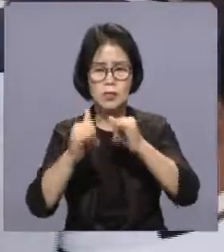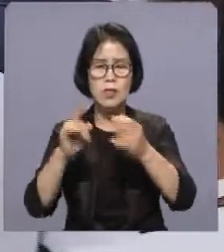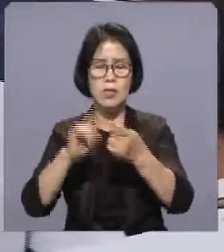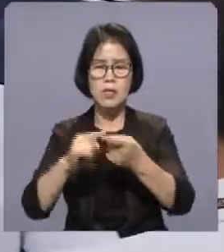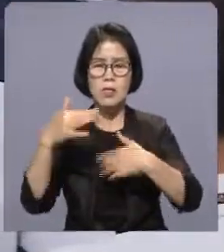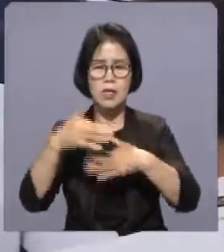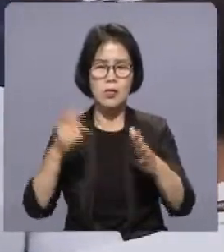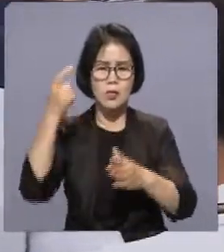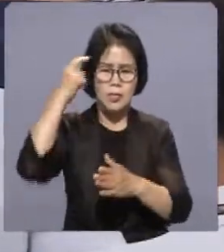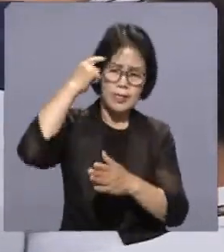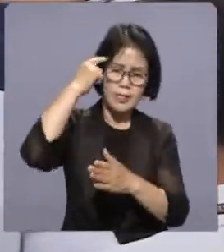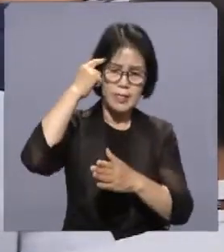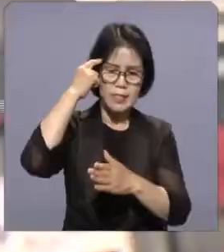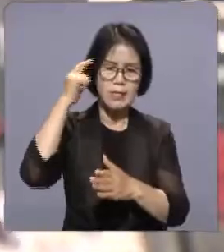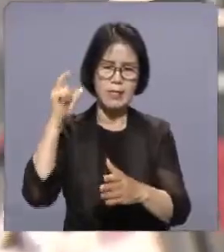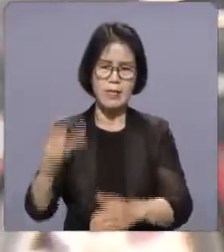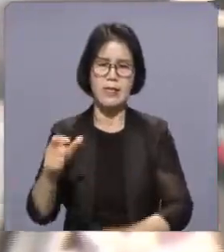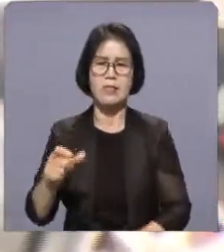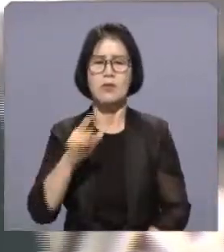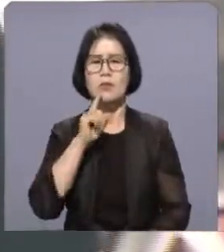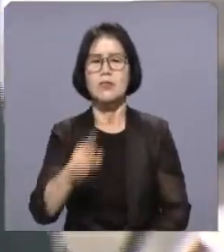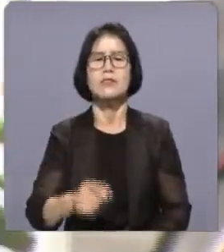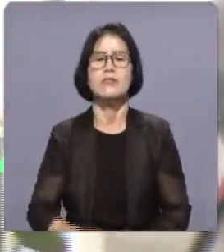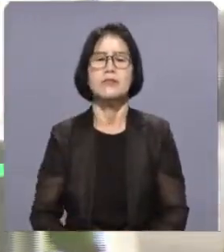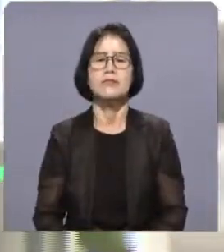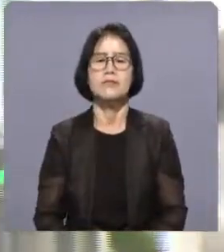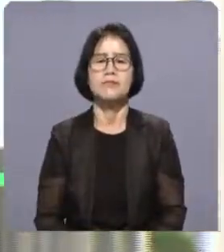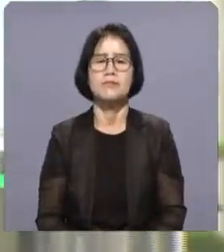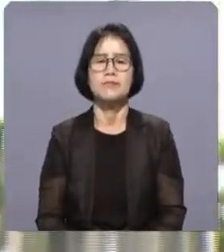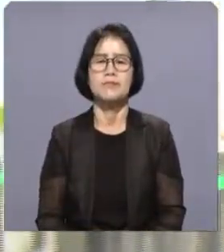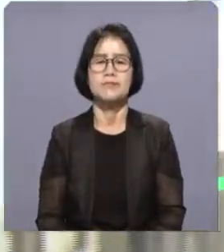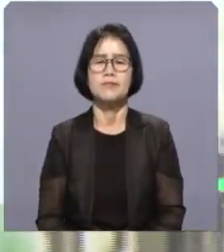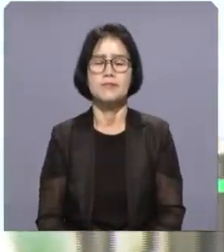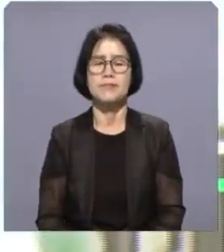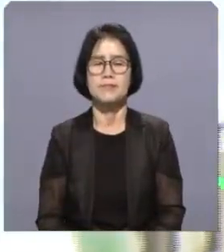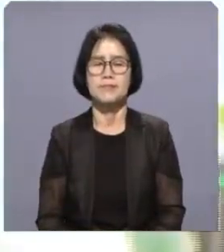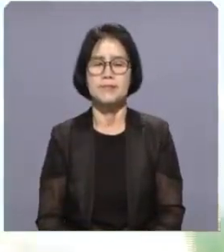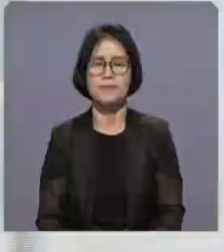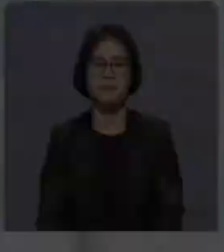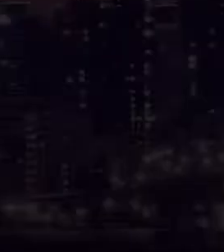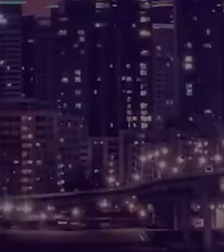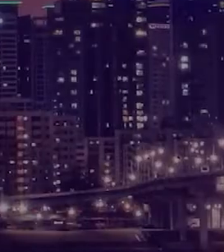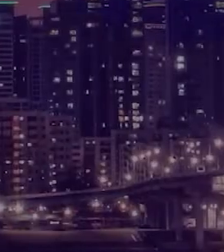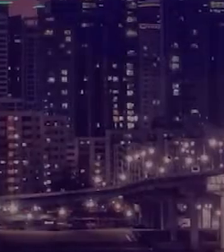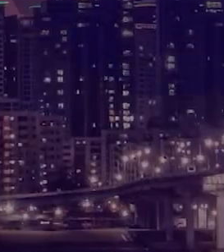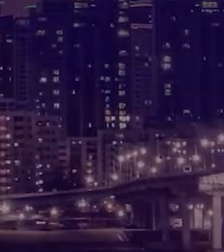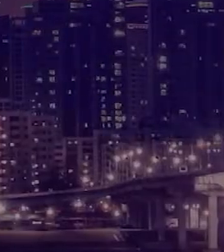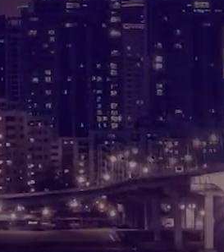대통령의 의지가 강하다고 설명했습니다. OBS 뉴스 정철호입니다.